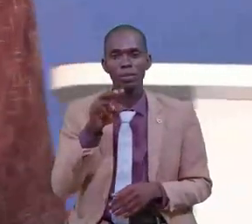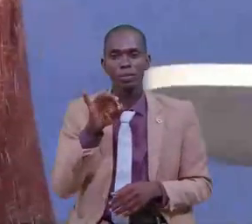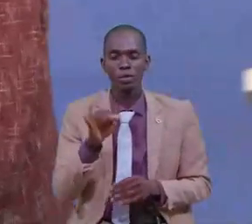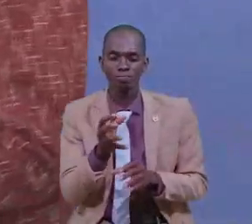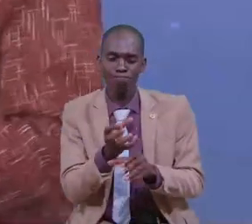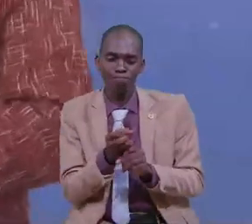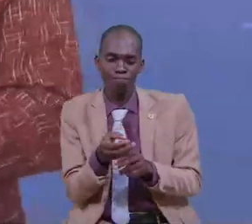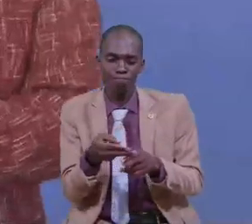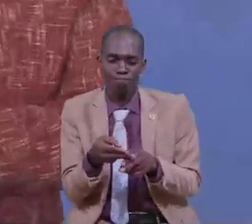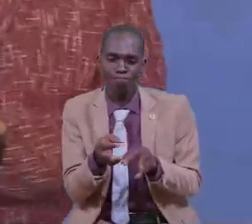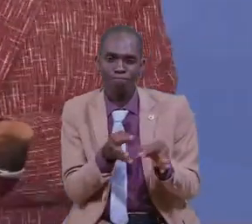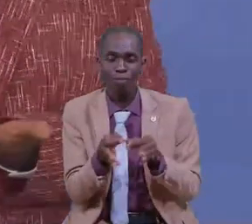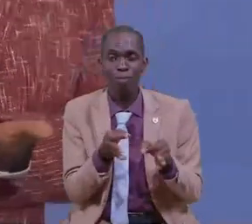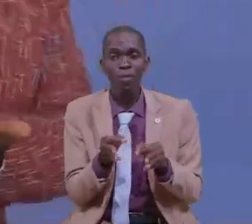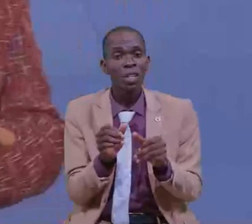résume